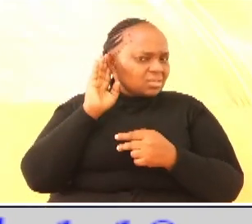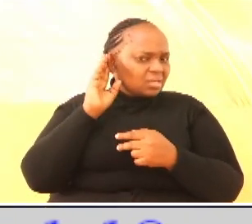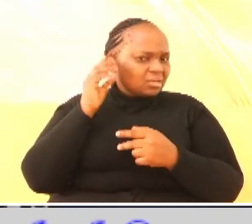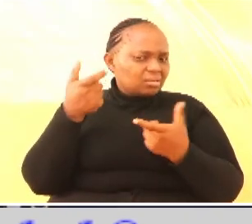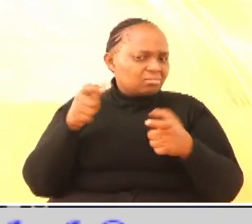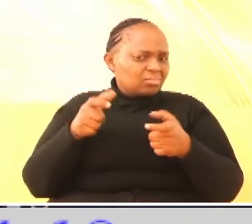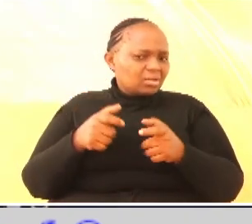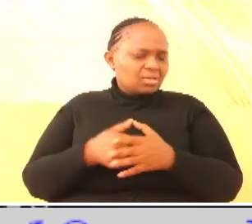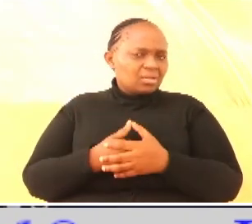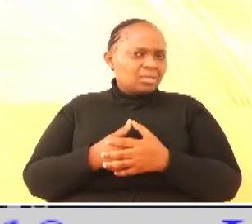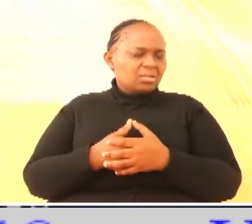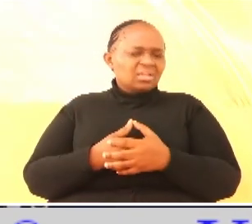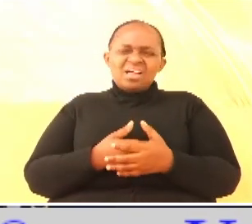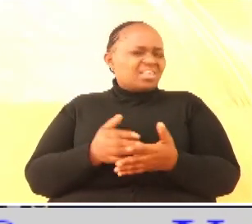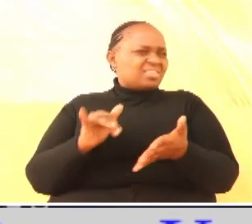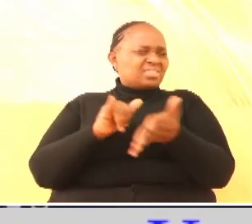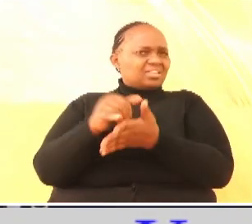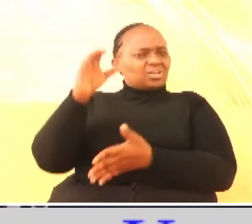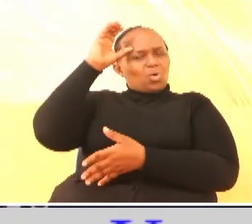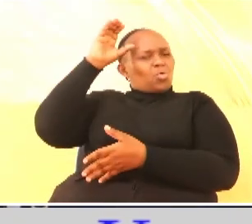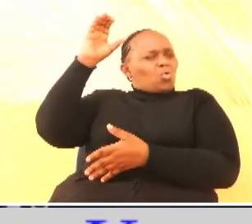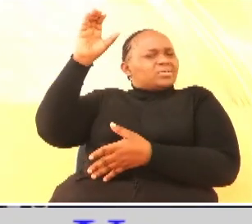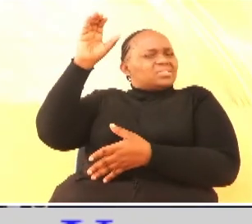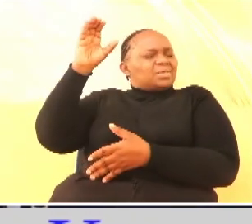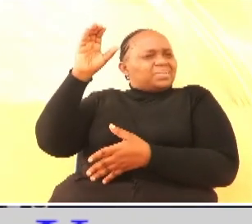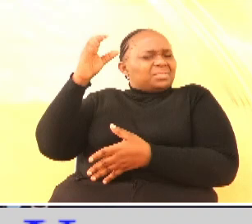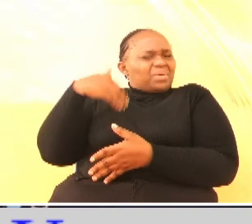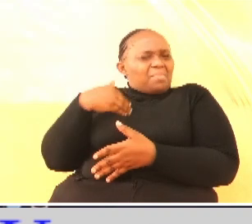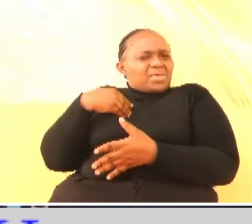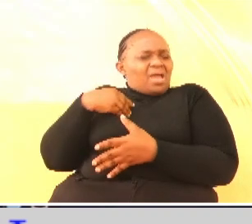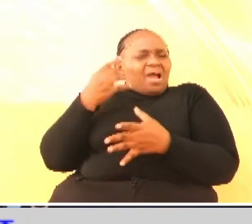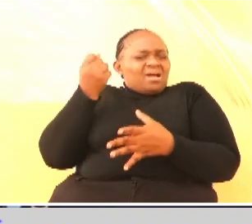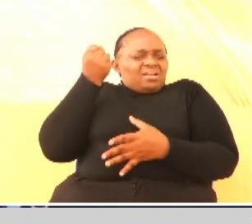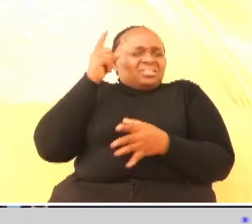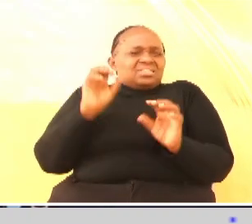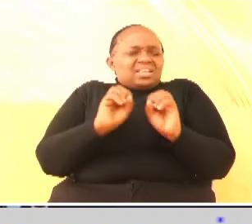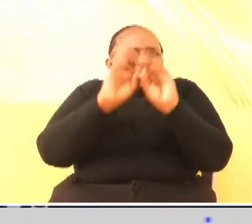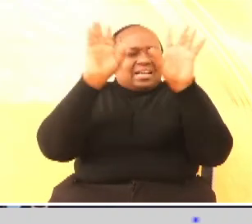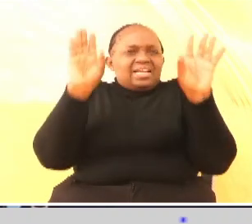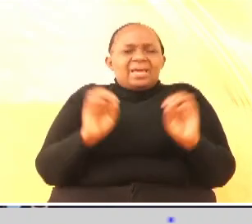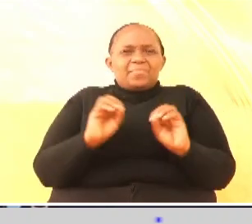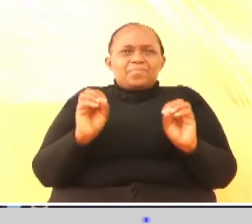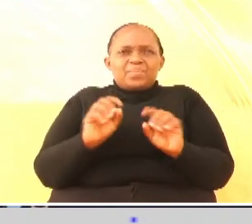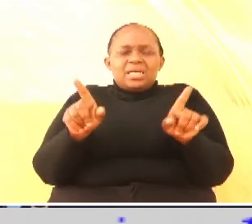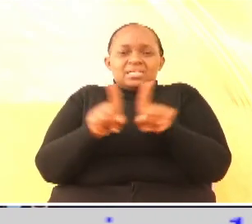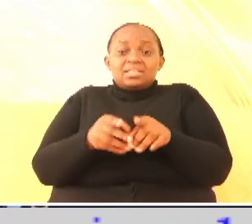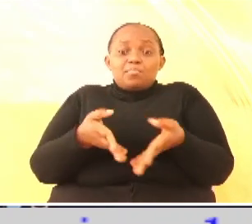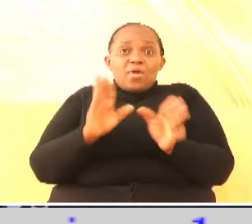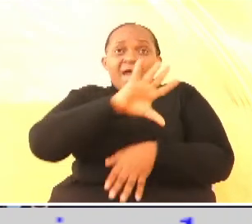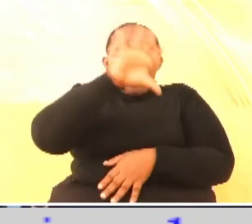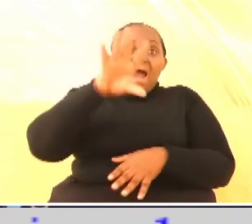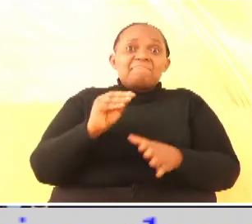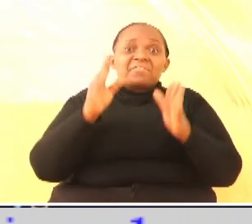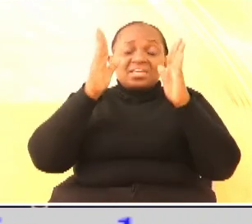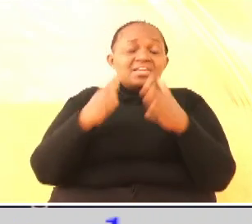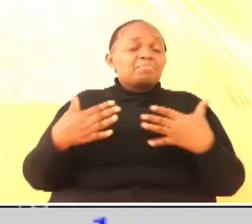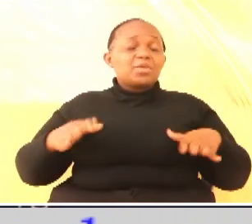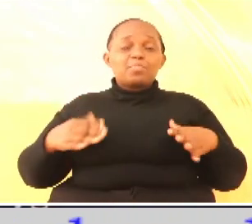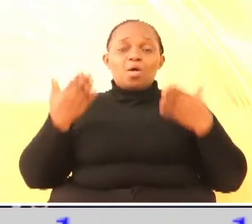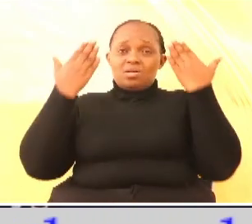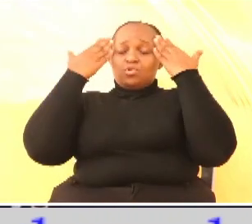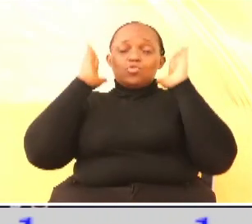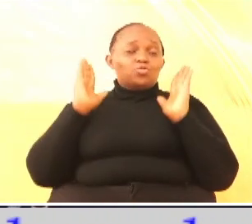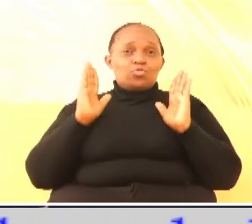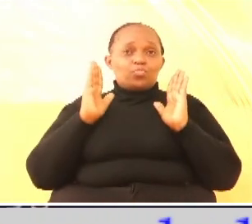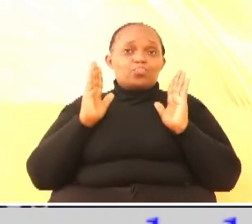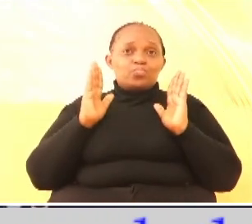Hiyo concept ya vile kunatendeka baada ya kifo hatukuwa nayo kama Waafrika. Na diposa watu walikuwa na mambo mengi.